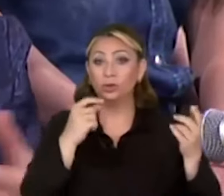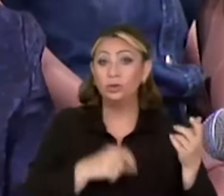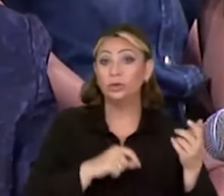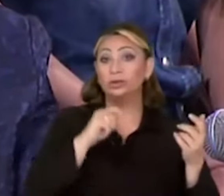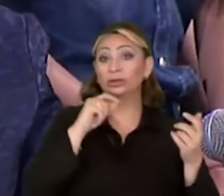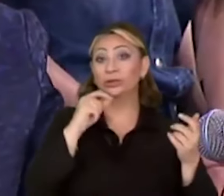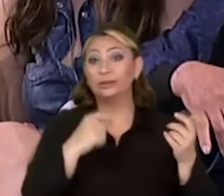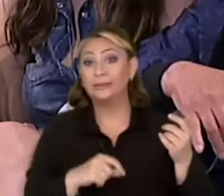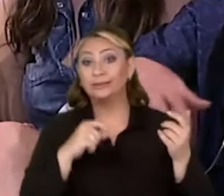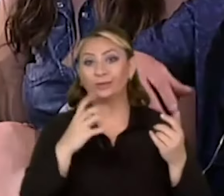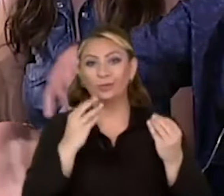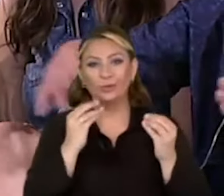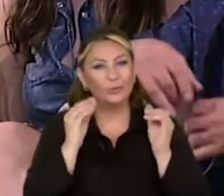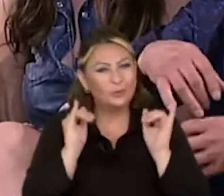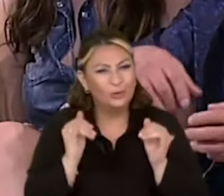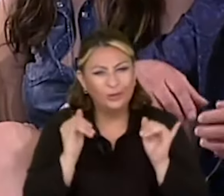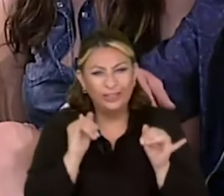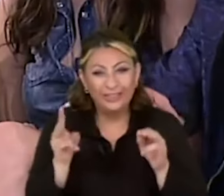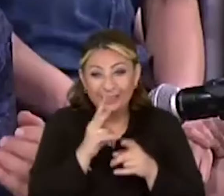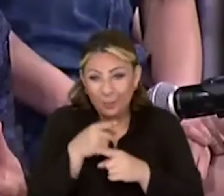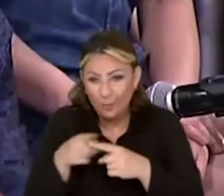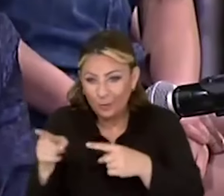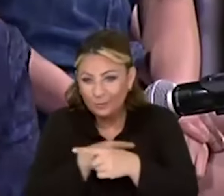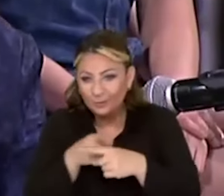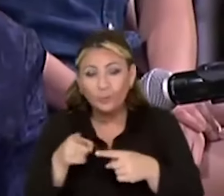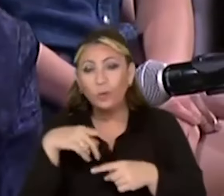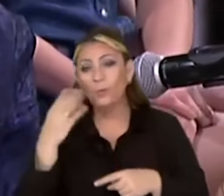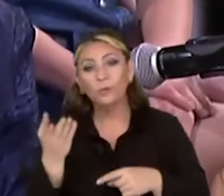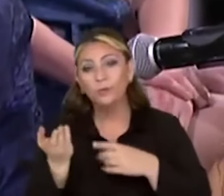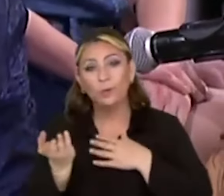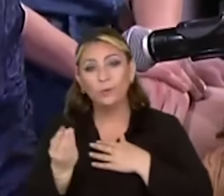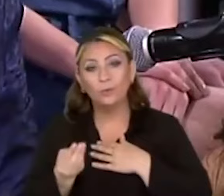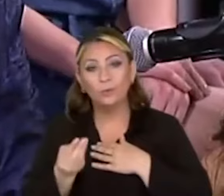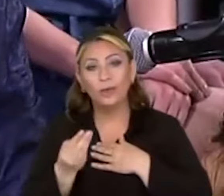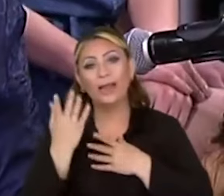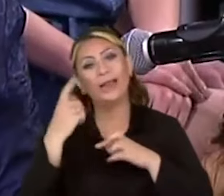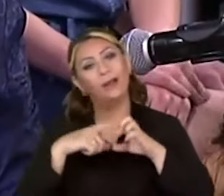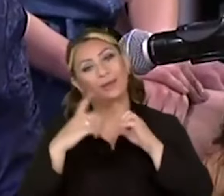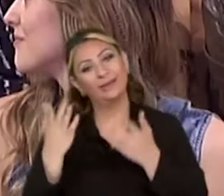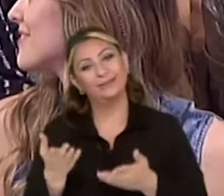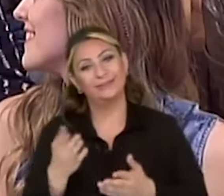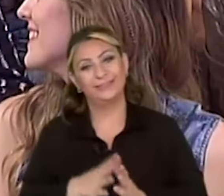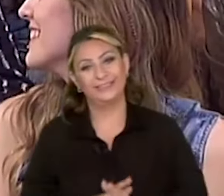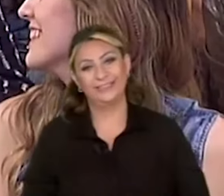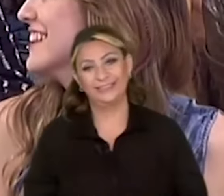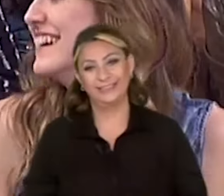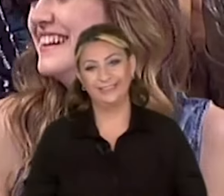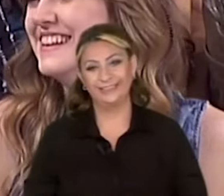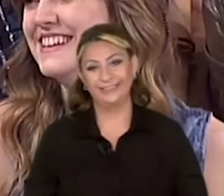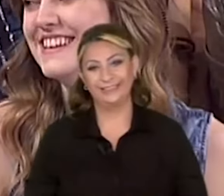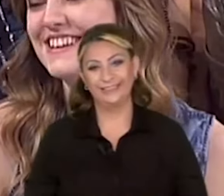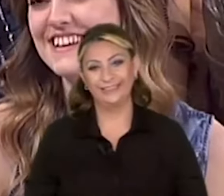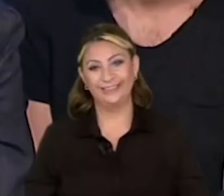dın. Çok feci bir şeydi. Neyse. İkisini birbirine bölüyoruz ki. Öbür basçı ne oldu sonra? Rahmetli oldu. Şu